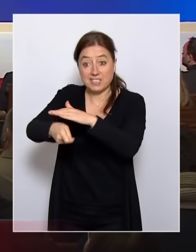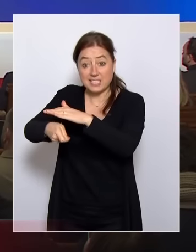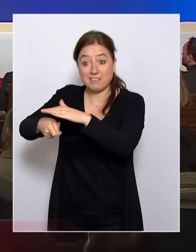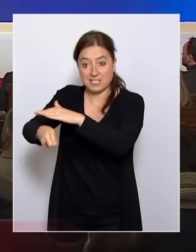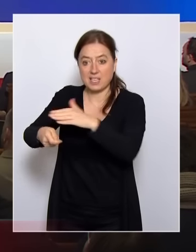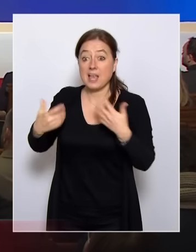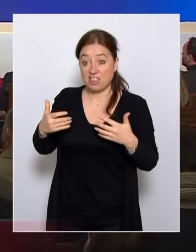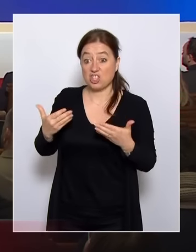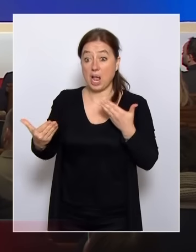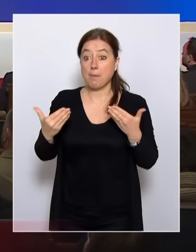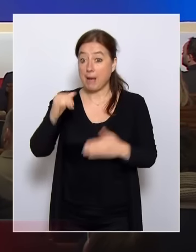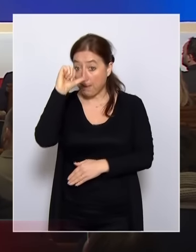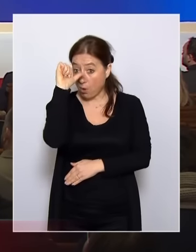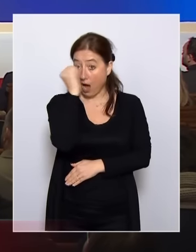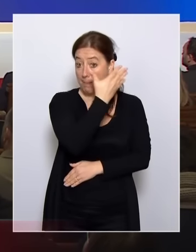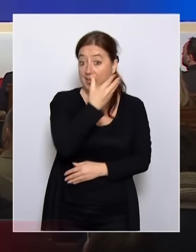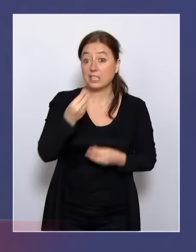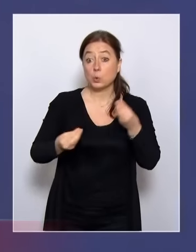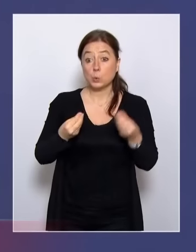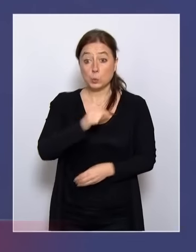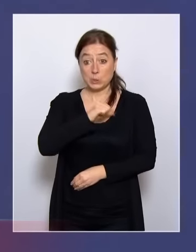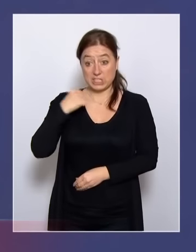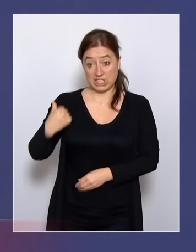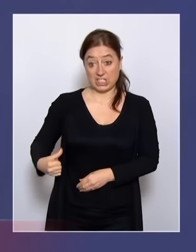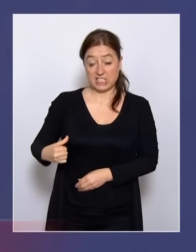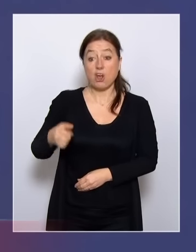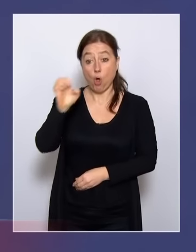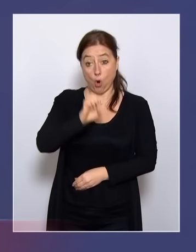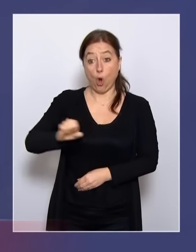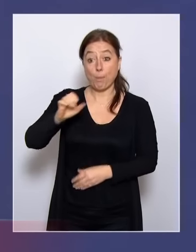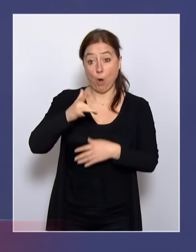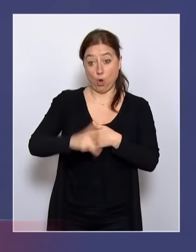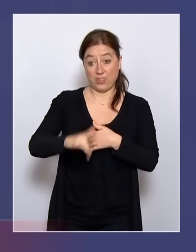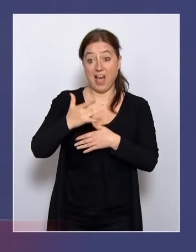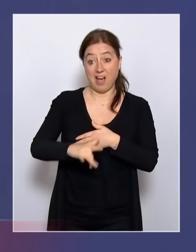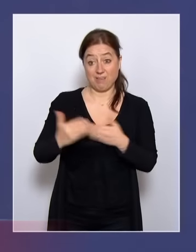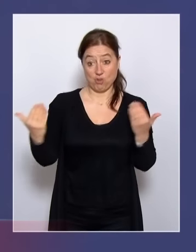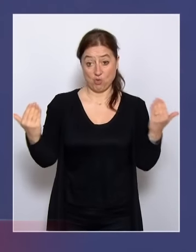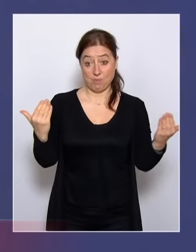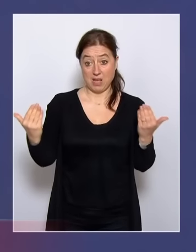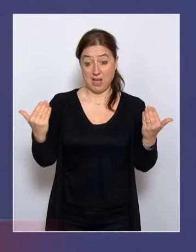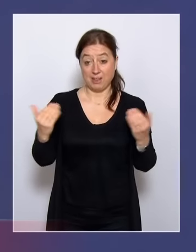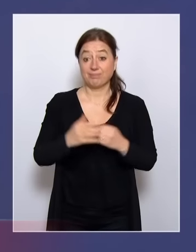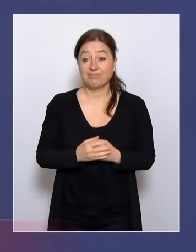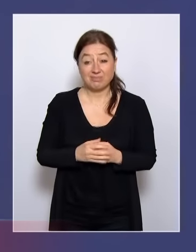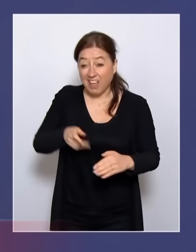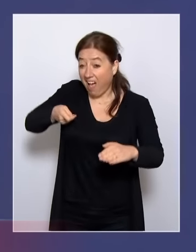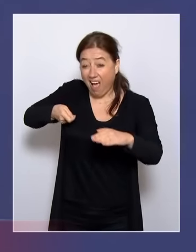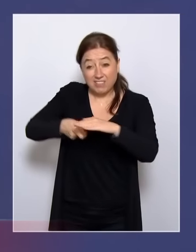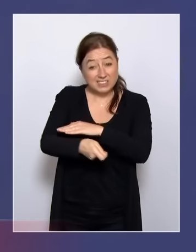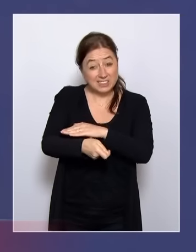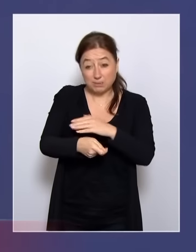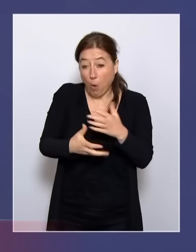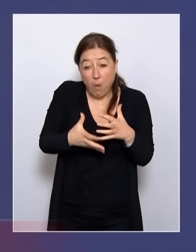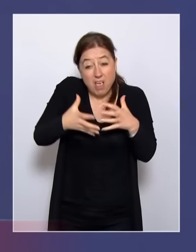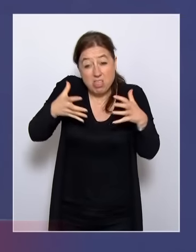retard par rapport aux Etats-Unis et à la Chine. Alors cet investissement massif, il doit, en quelque sorte, là aussi, passer par un